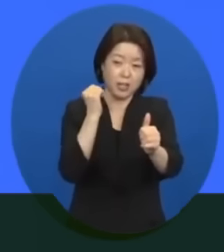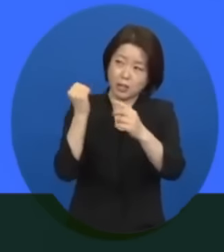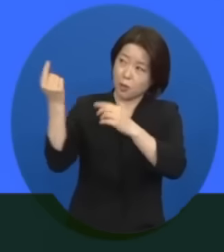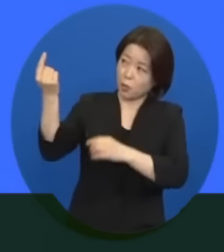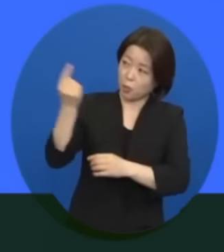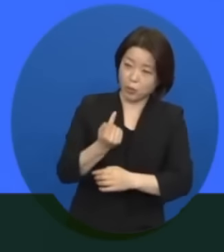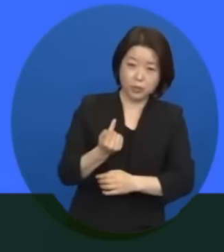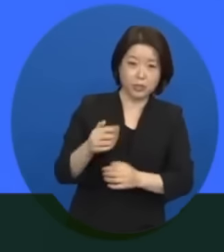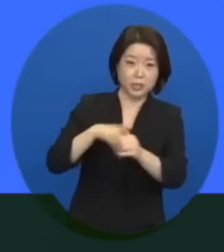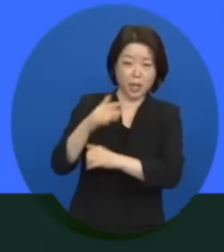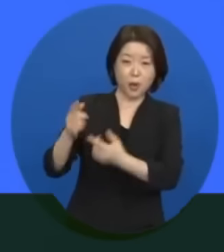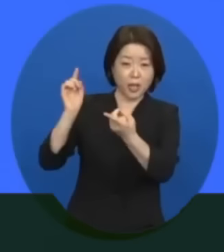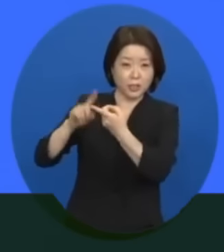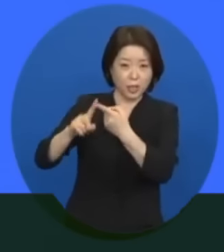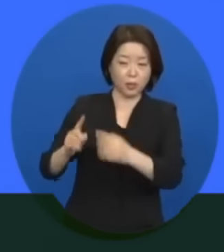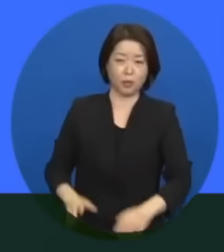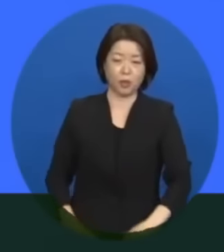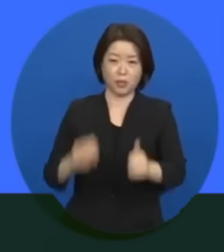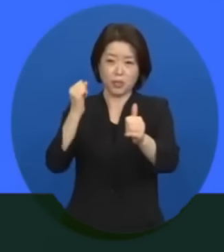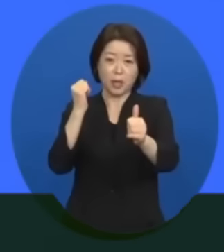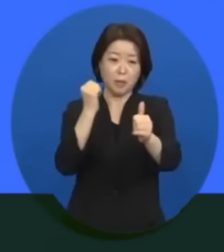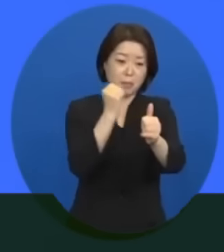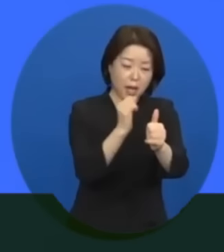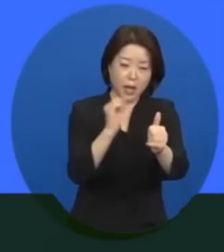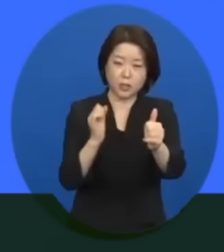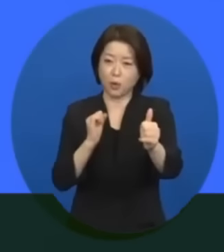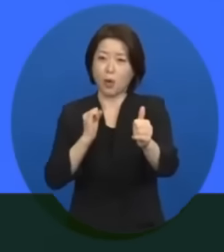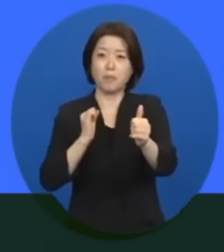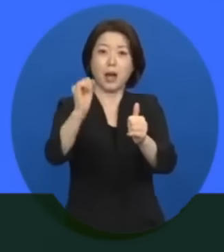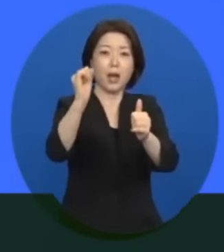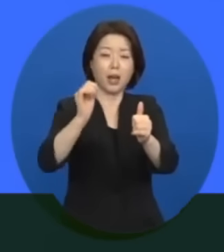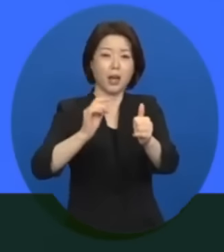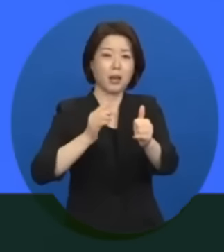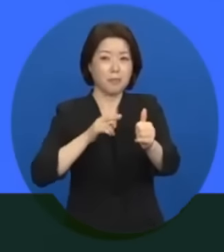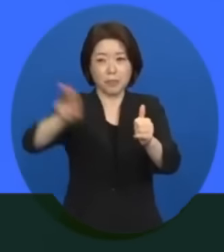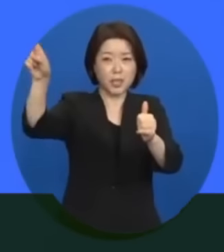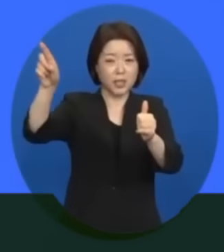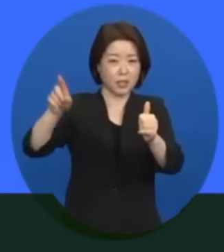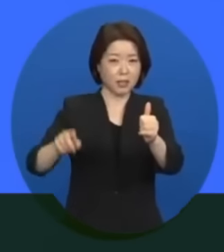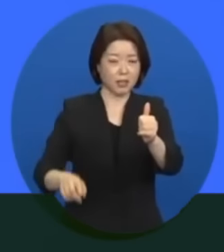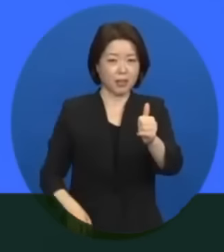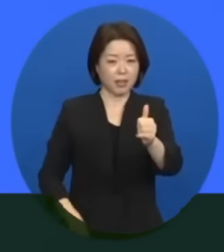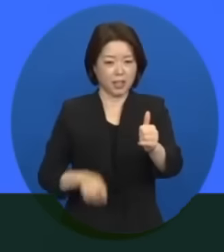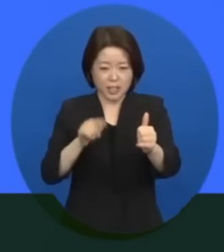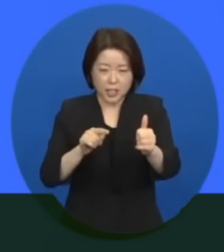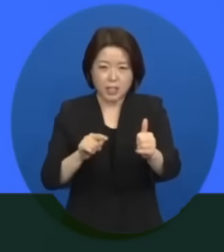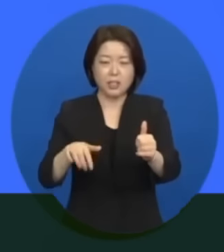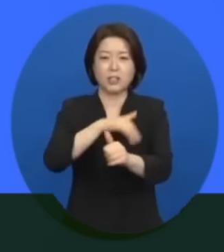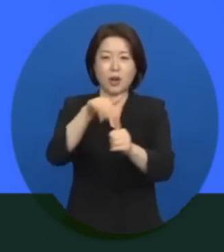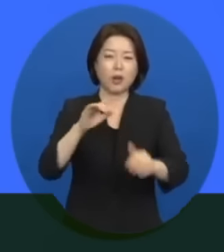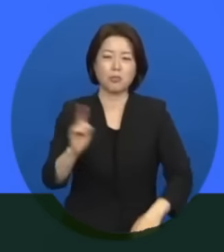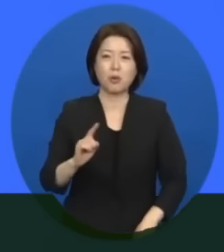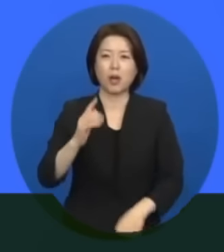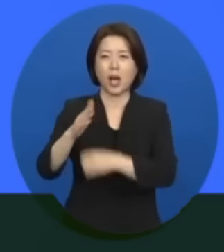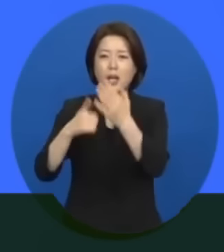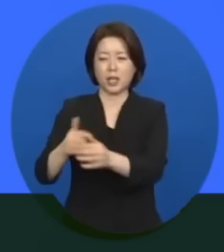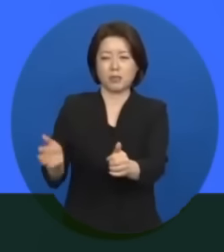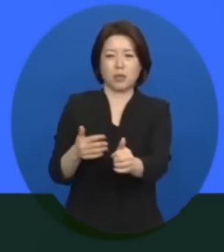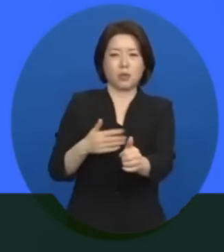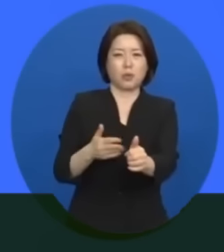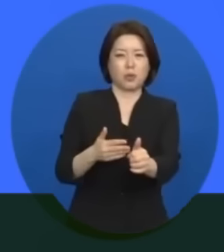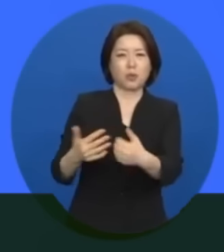살게 하신 보이지 않한 하나님의 도우심의 손길이 있었다는 거 아닙니까 그러니까 하나님 우리에게